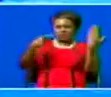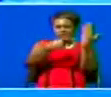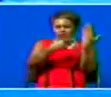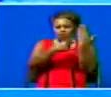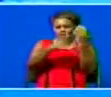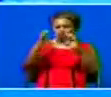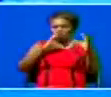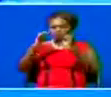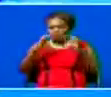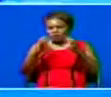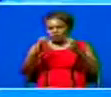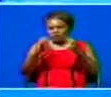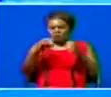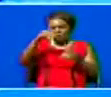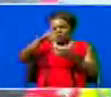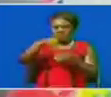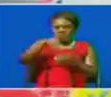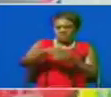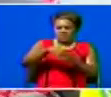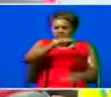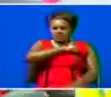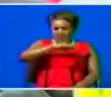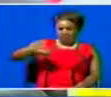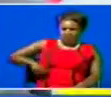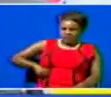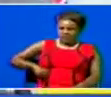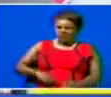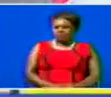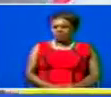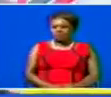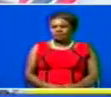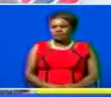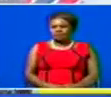mawasiliano katika bunge la seneti. You're offering me one?